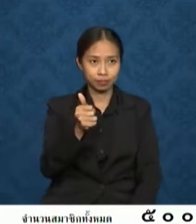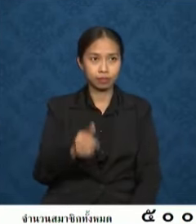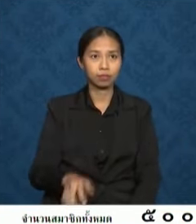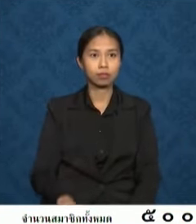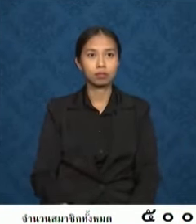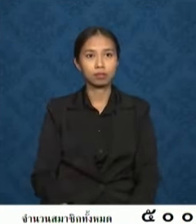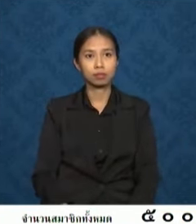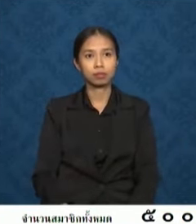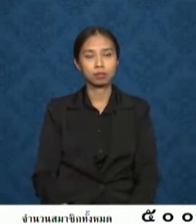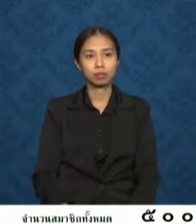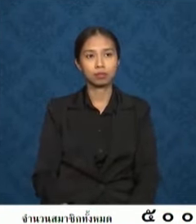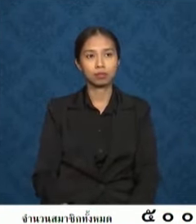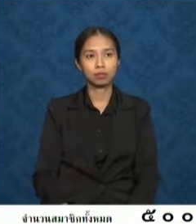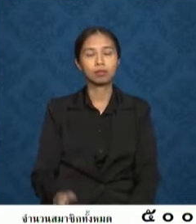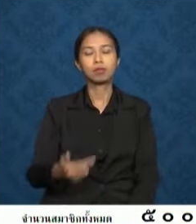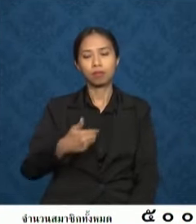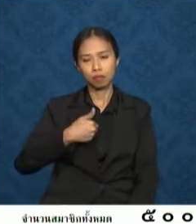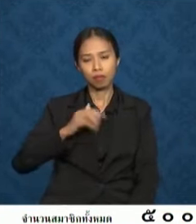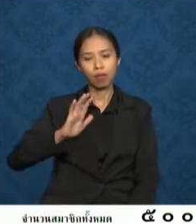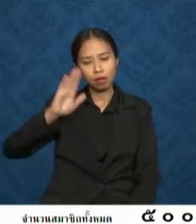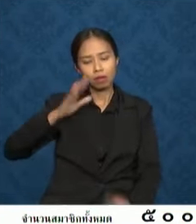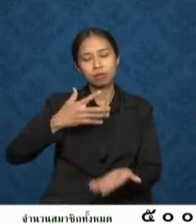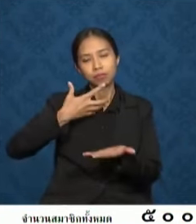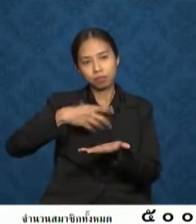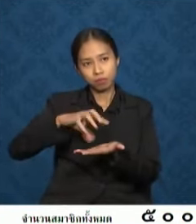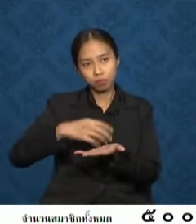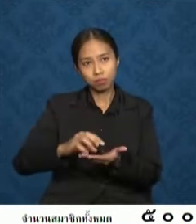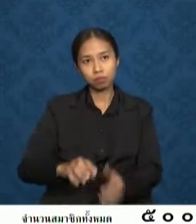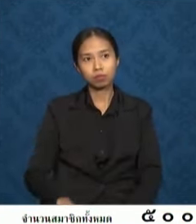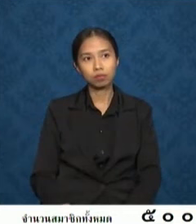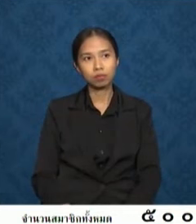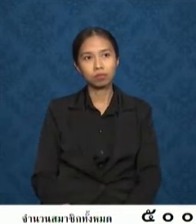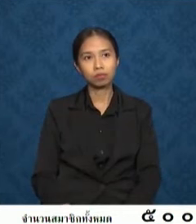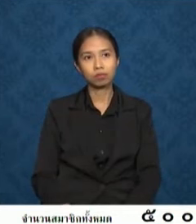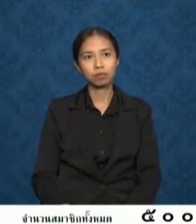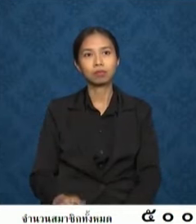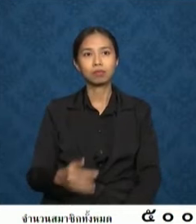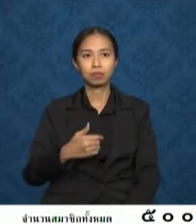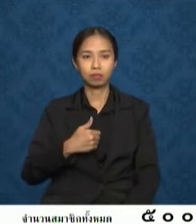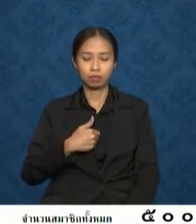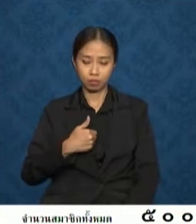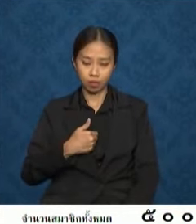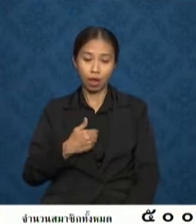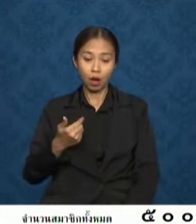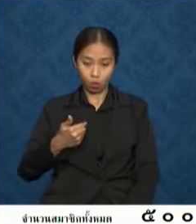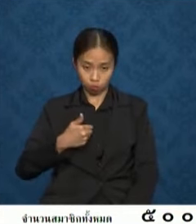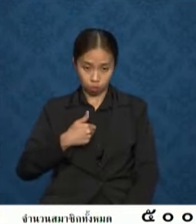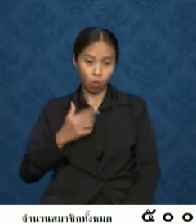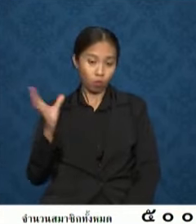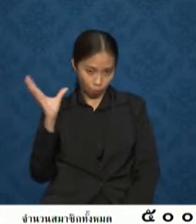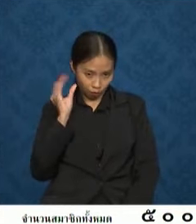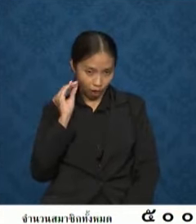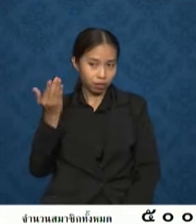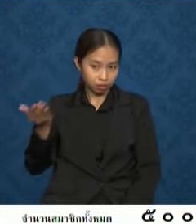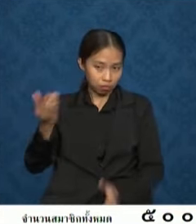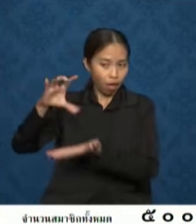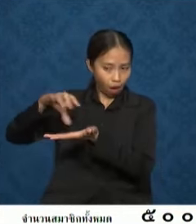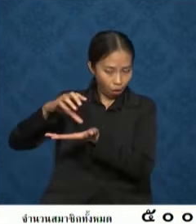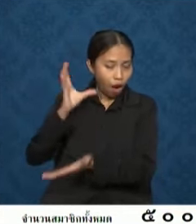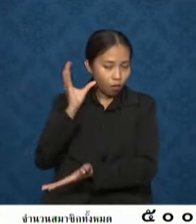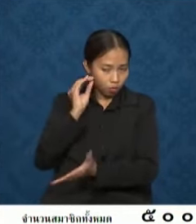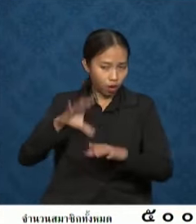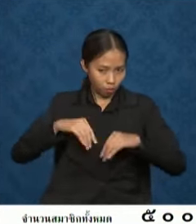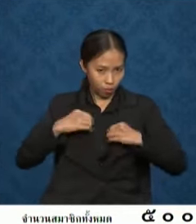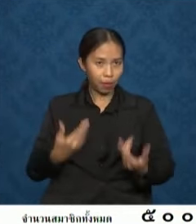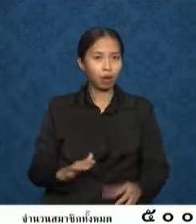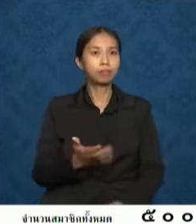ขอบคุณครับท่านประธานครับผมขออนุญาตประท้วงท่านประธานตามข้อถ้าบอกว่าผมไม่ได้ฟังท่านเลยนั่นไม่เป็นความจริงนะครับผมฟังท่านในเบื้องต้นแล้วนะครับ